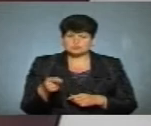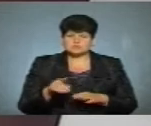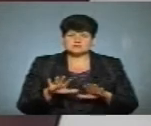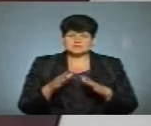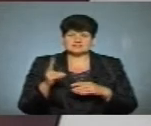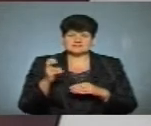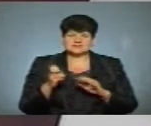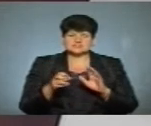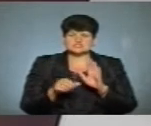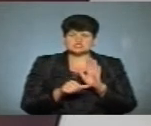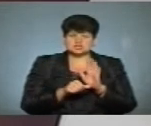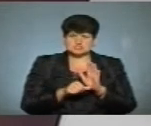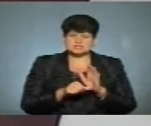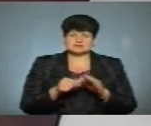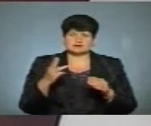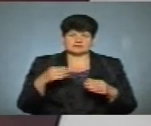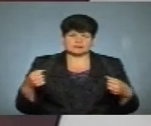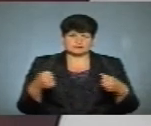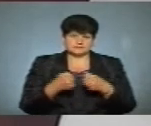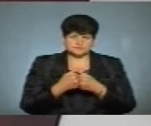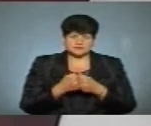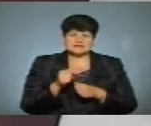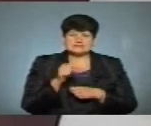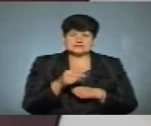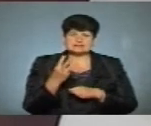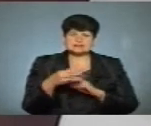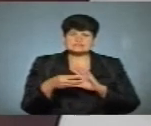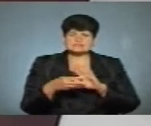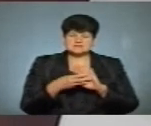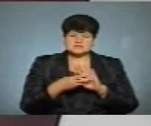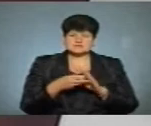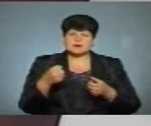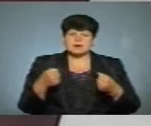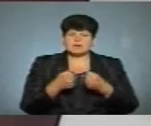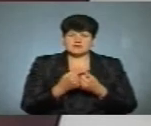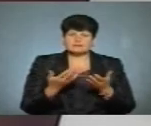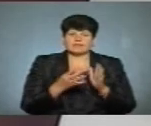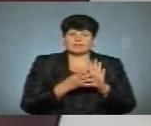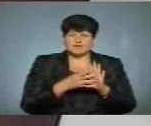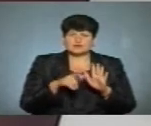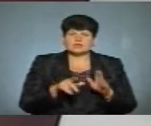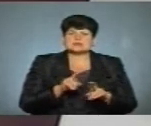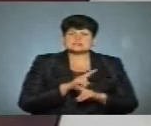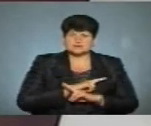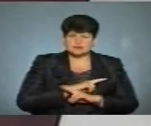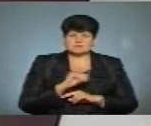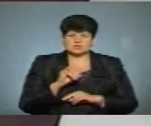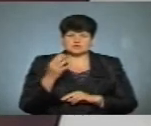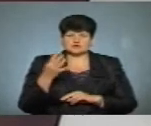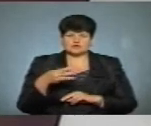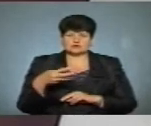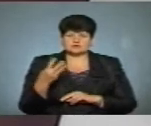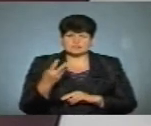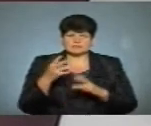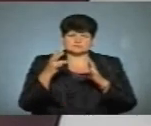трапилося 206 дорожньо-транспортних пригод. З них 38 аварій, в яких 9 людей загинули та 43